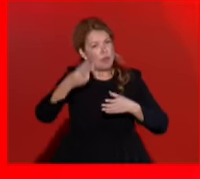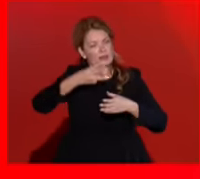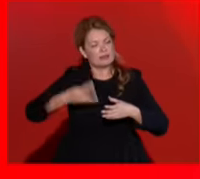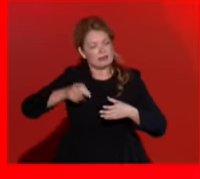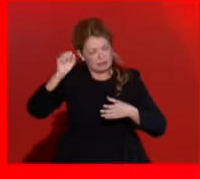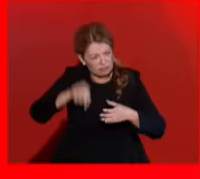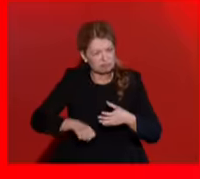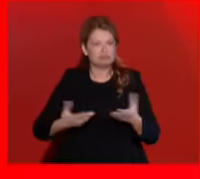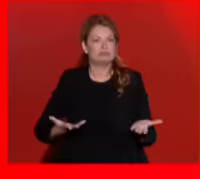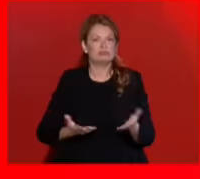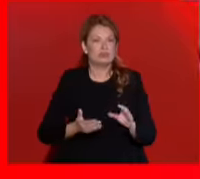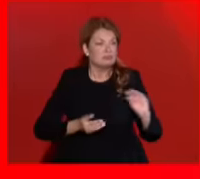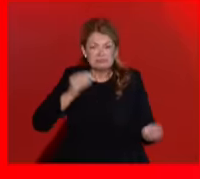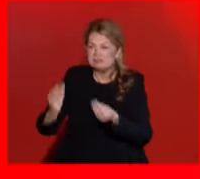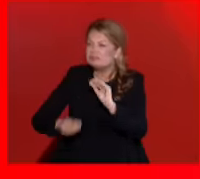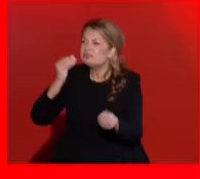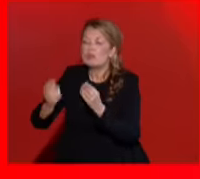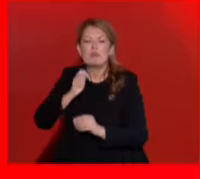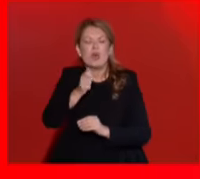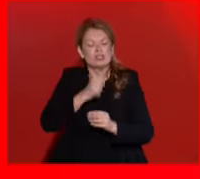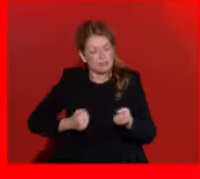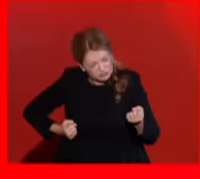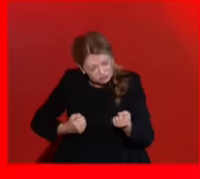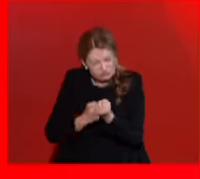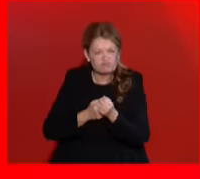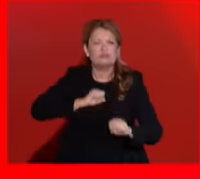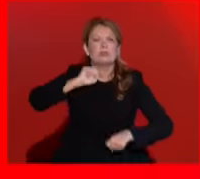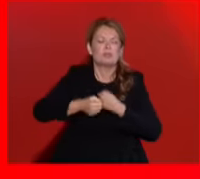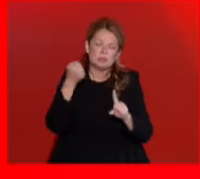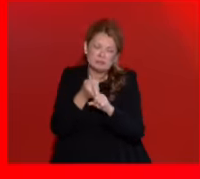όταν χτίζονται τα μέτωπα τα πολιτικά.